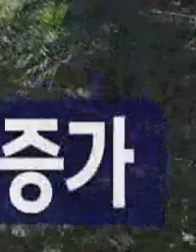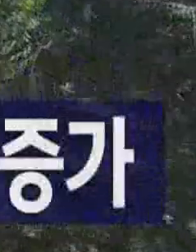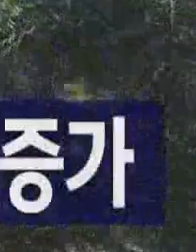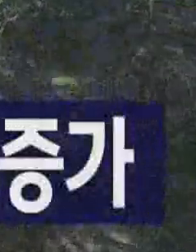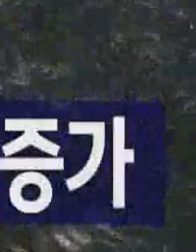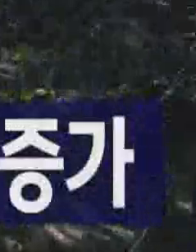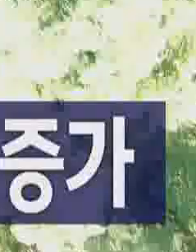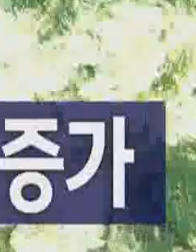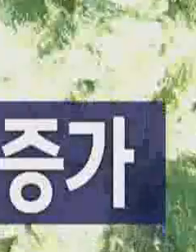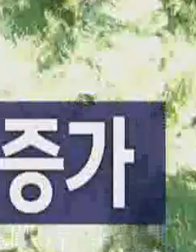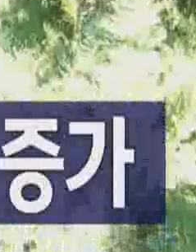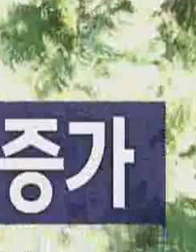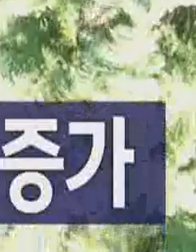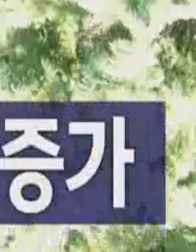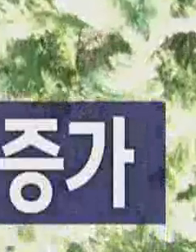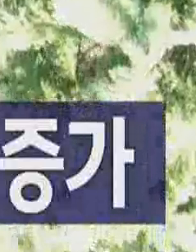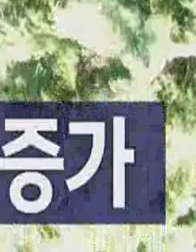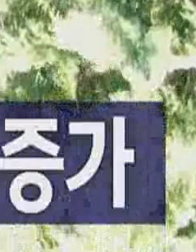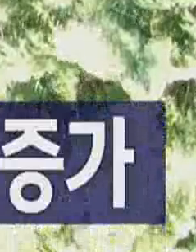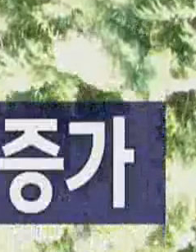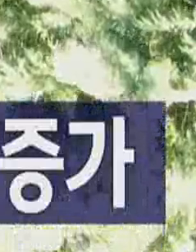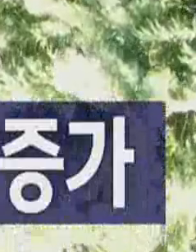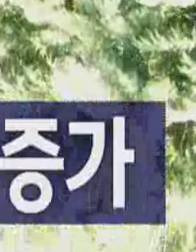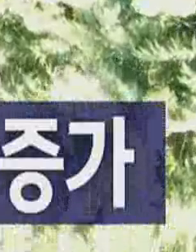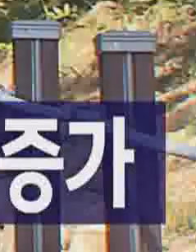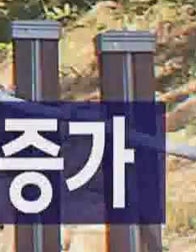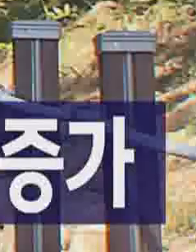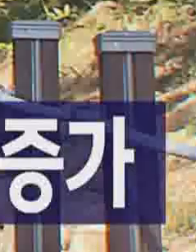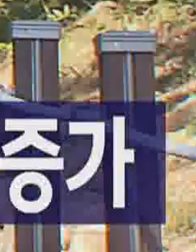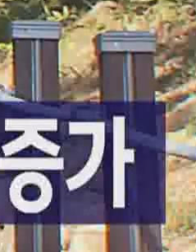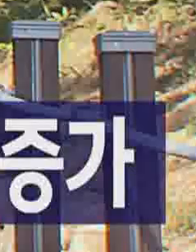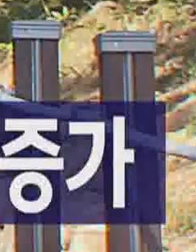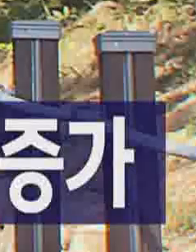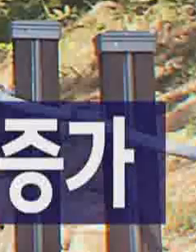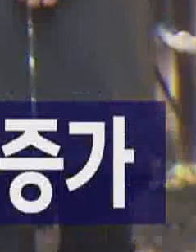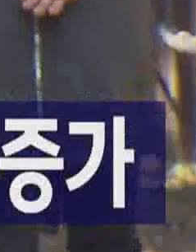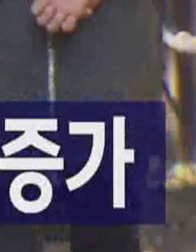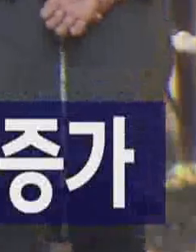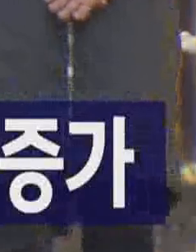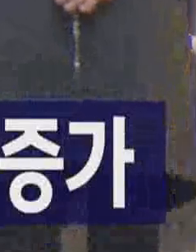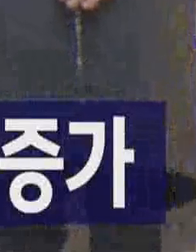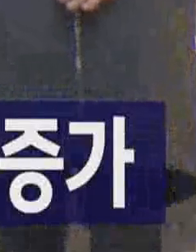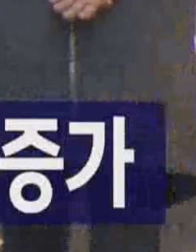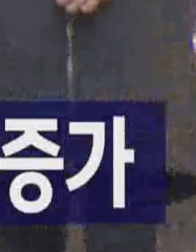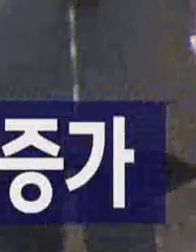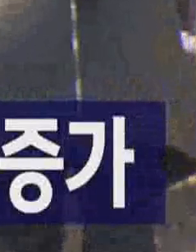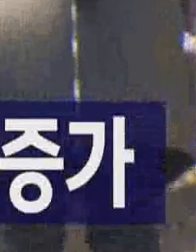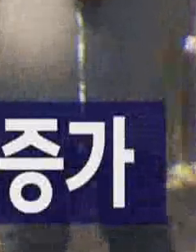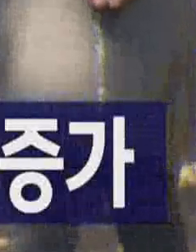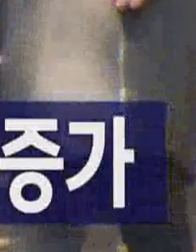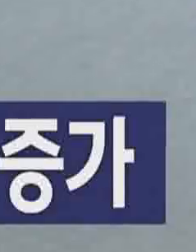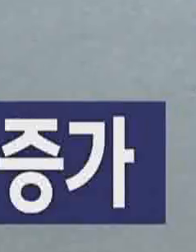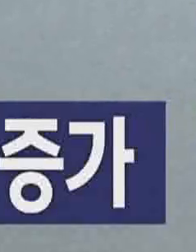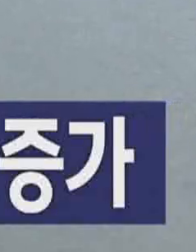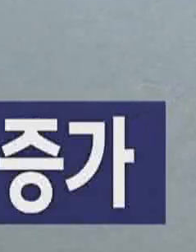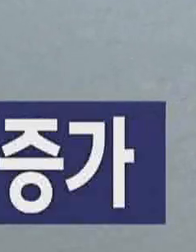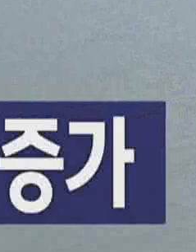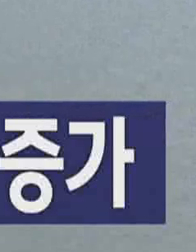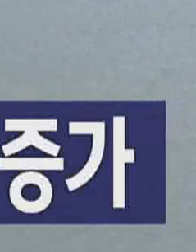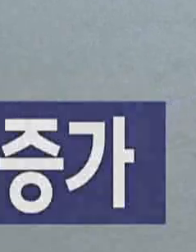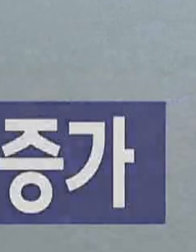코로나19로 관광의 블랙홀이었던 지난해 오히려 방문객이 늘어난 지역이 있습니다. 관광객을 20% 넘게 더